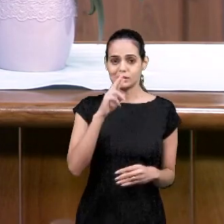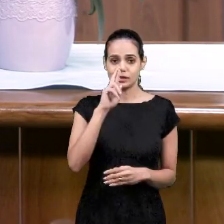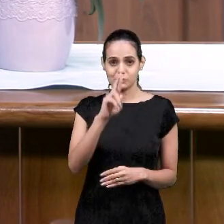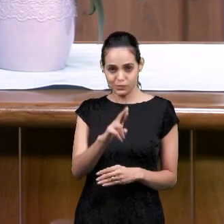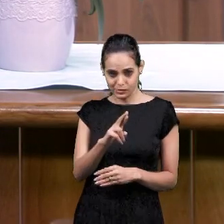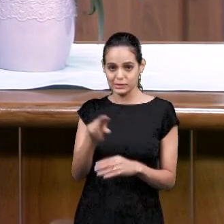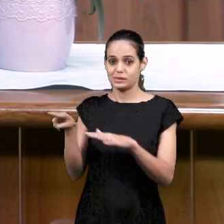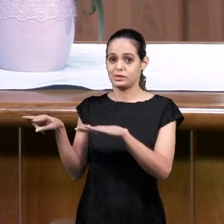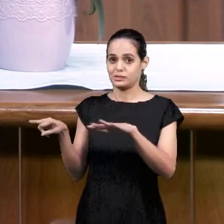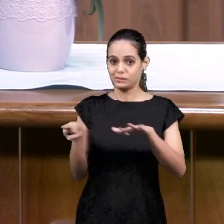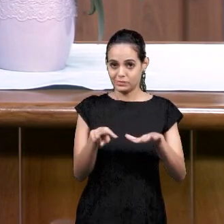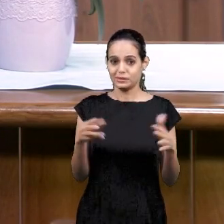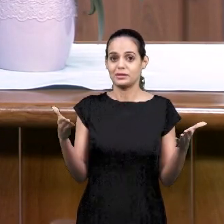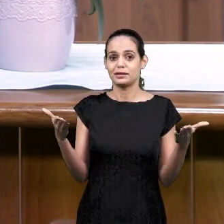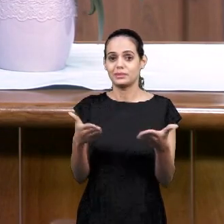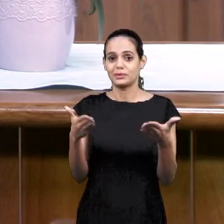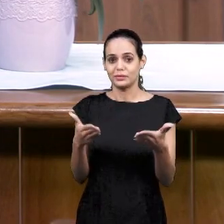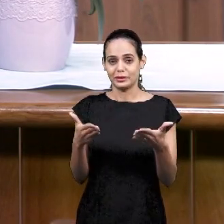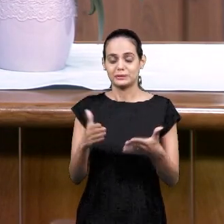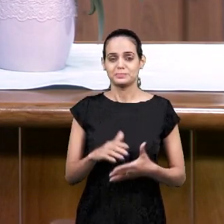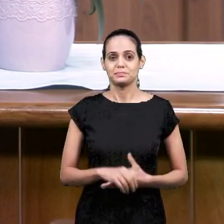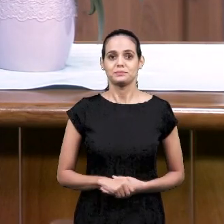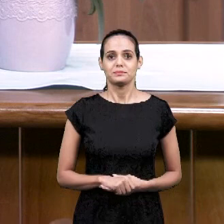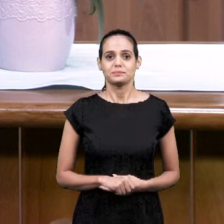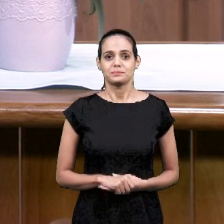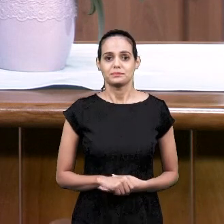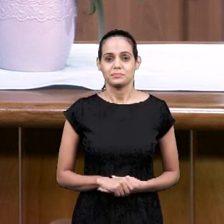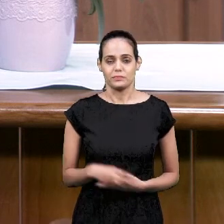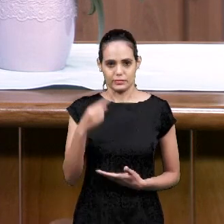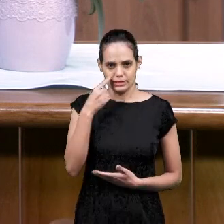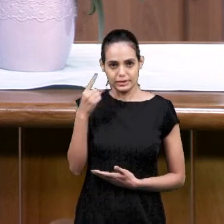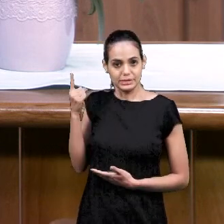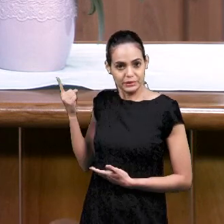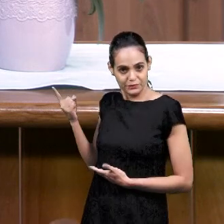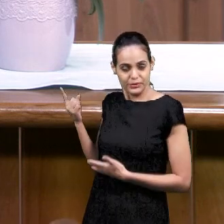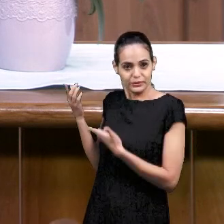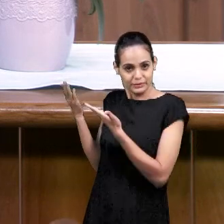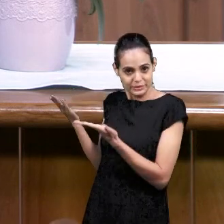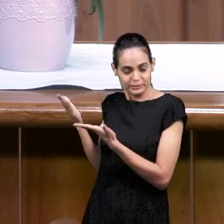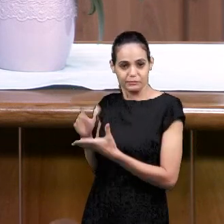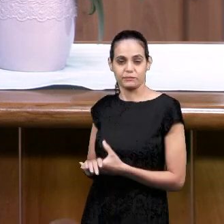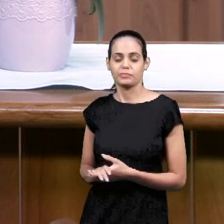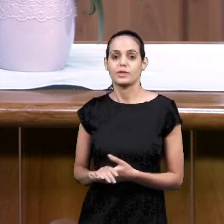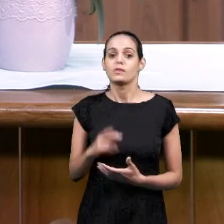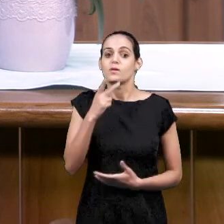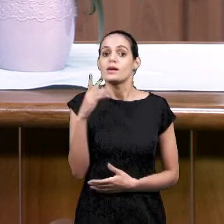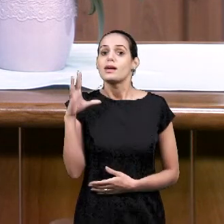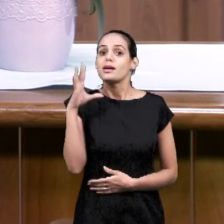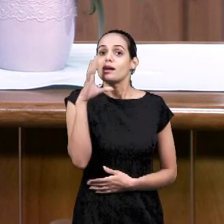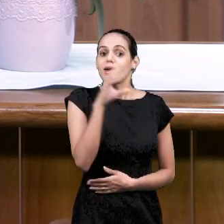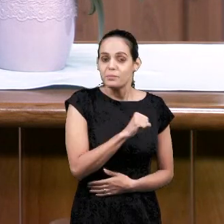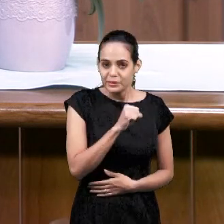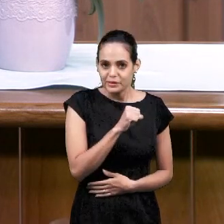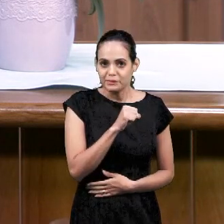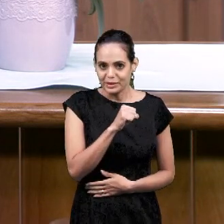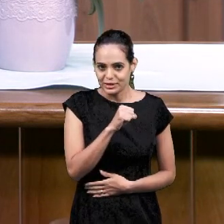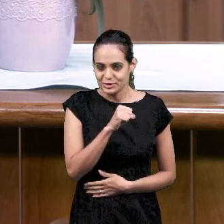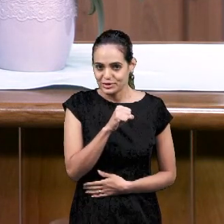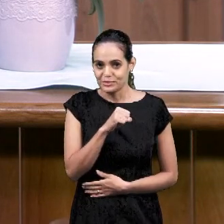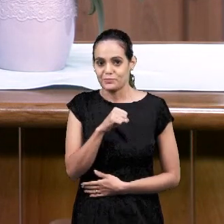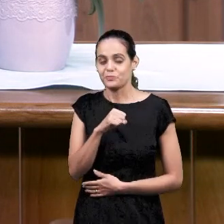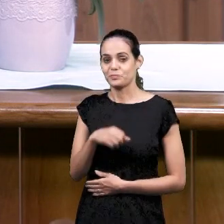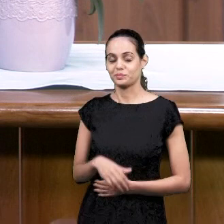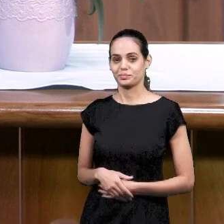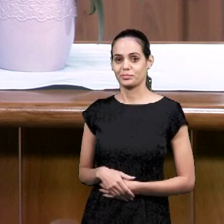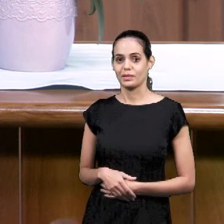tous de cette semaine. Donc voici, c'est un système que nous sommes en train de développer. Je vais parler rapidement en